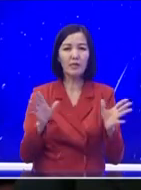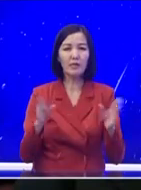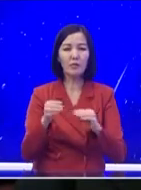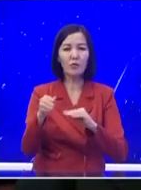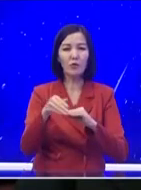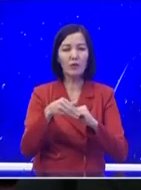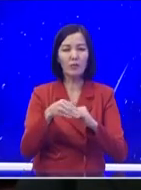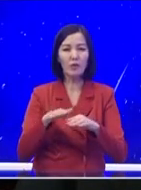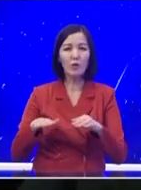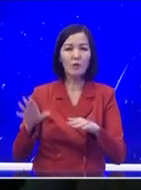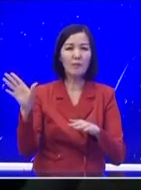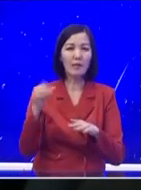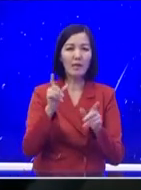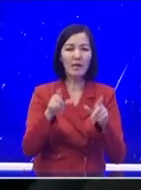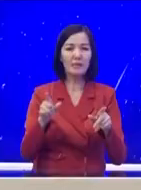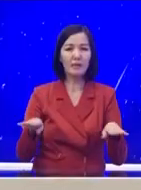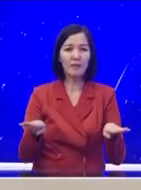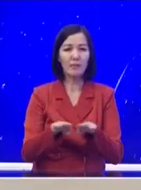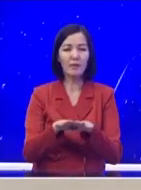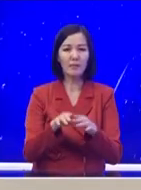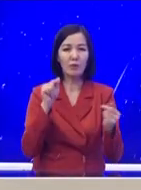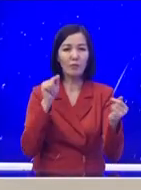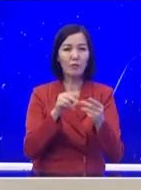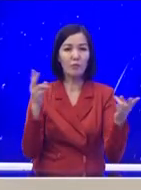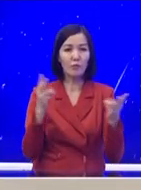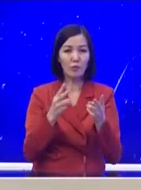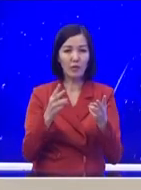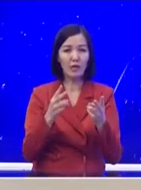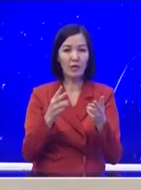қатар қызметкерлер жемқорлықпен өңіріміздің барлық